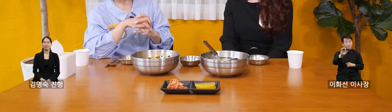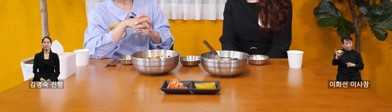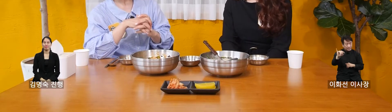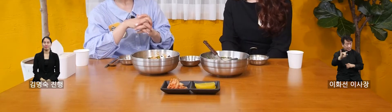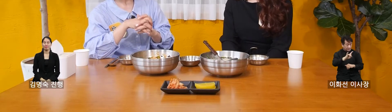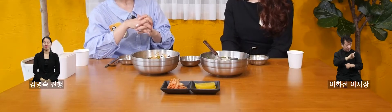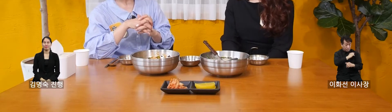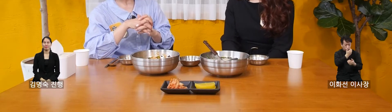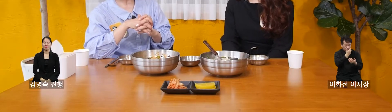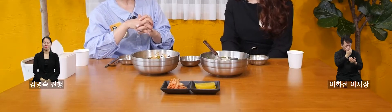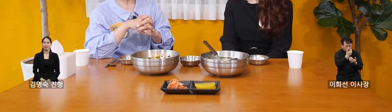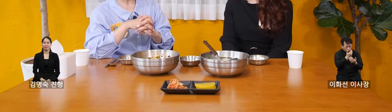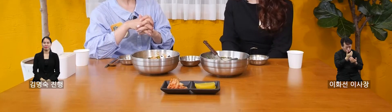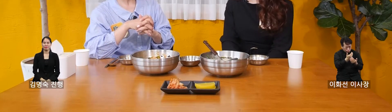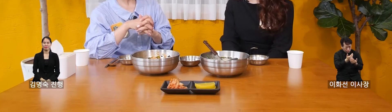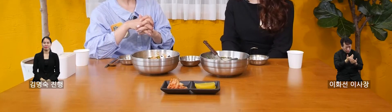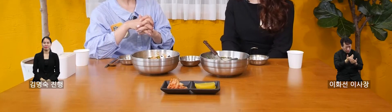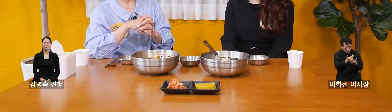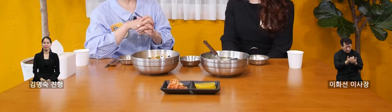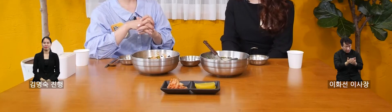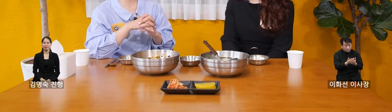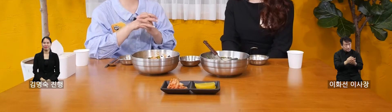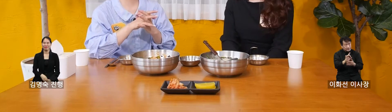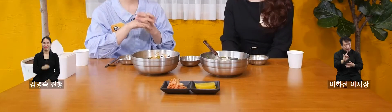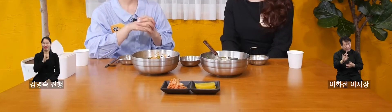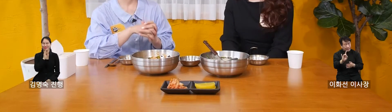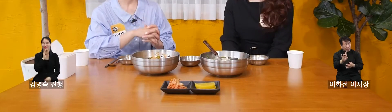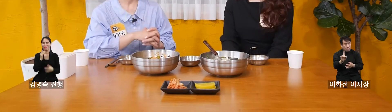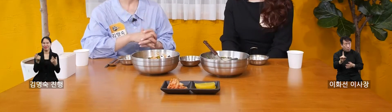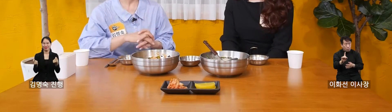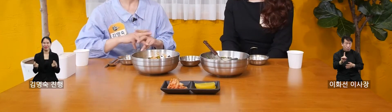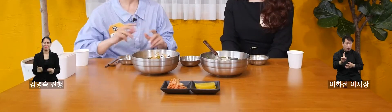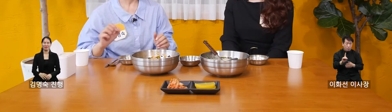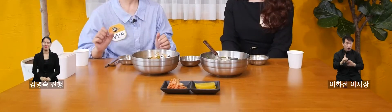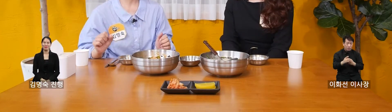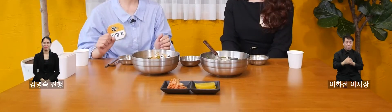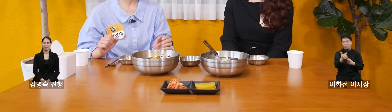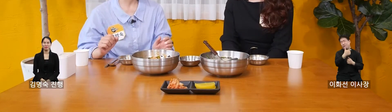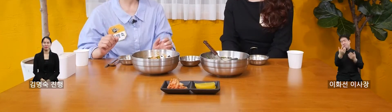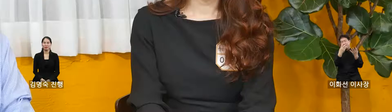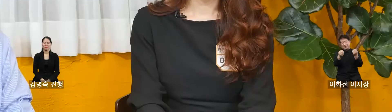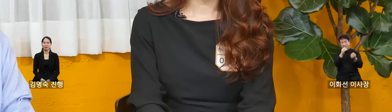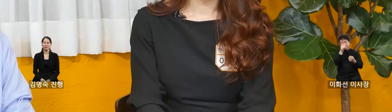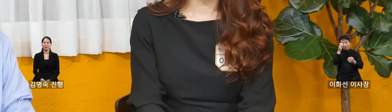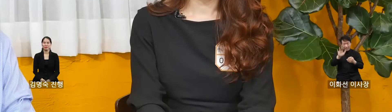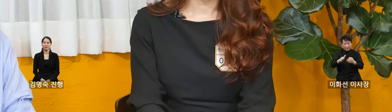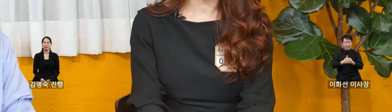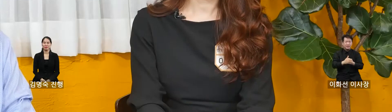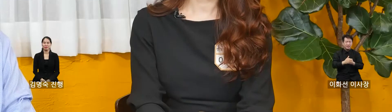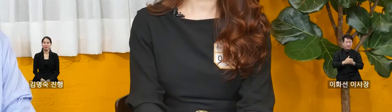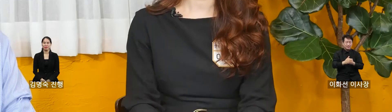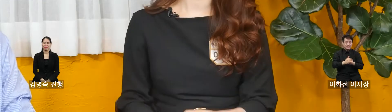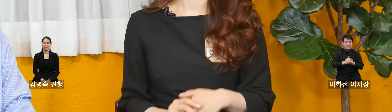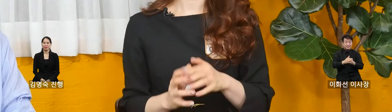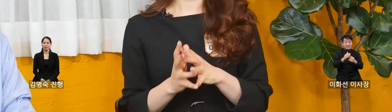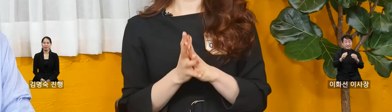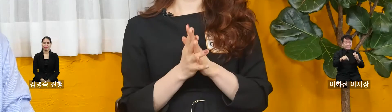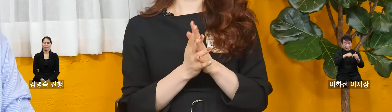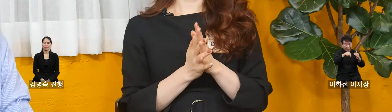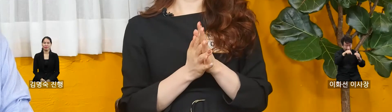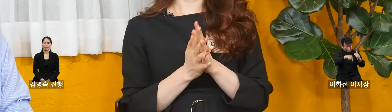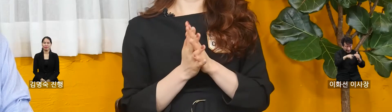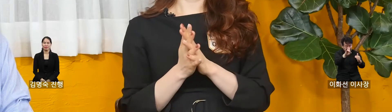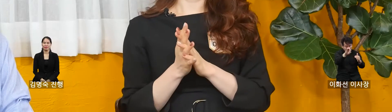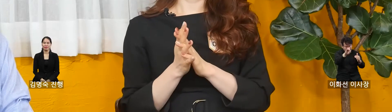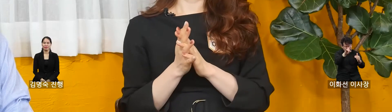제일 중요한 거라 그러면은 하나야 되잖아요, 하나. 너무 많은데, 그 중에 하나라고 하면,